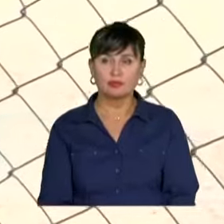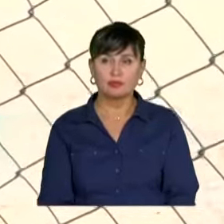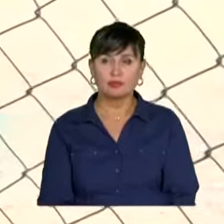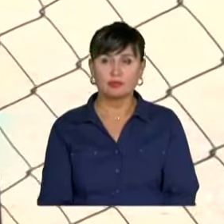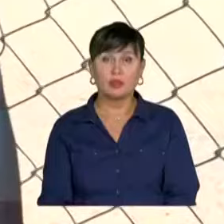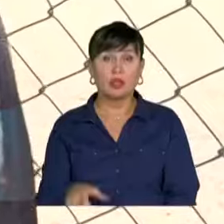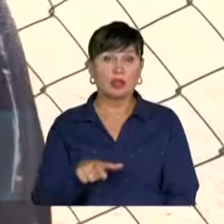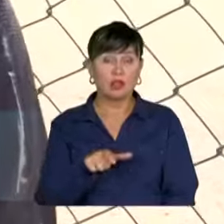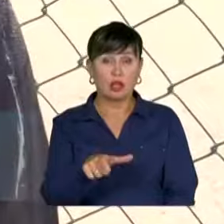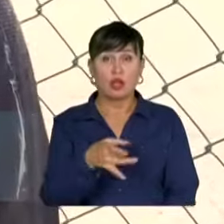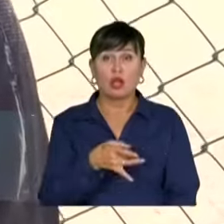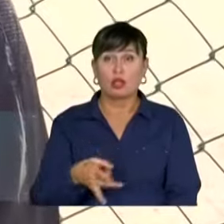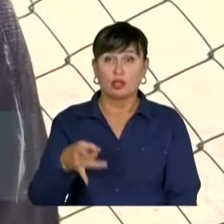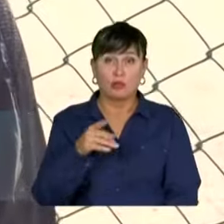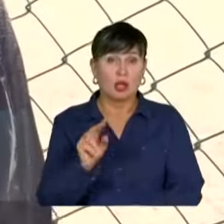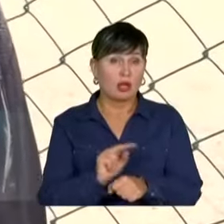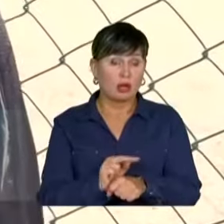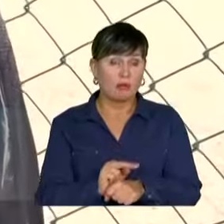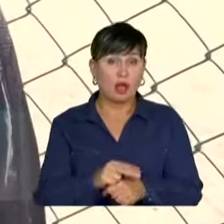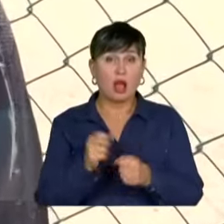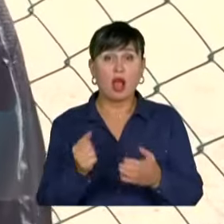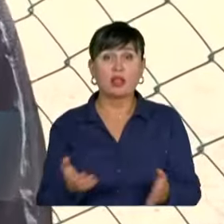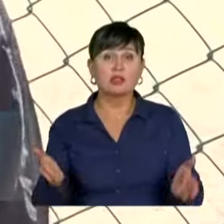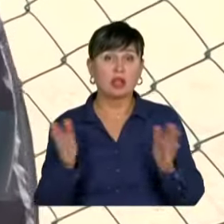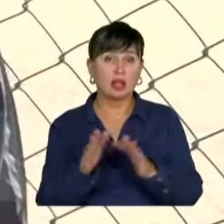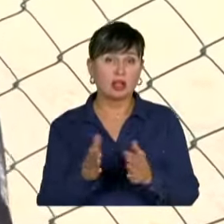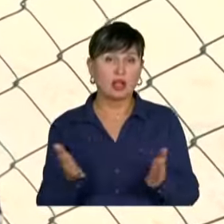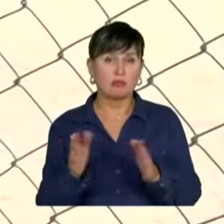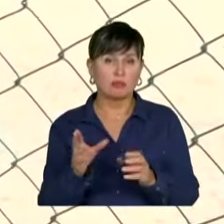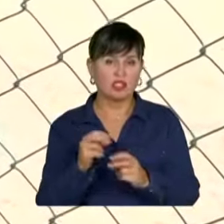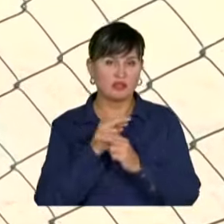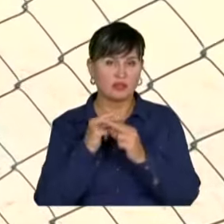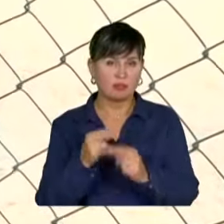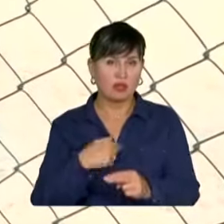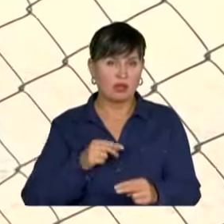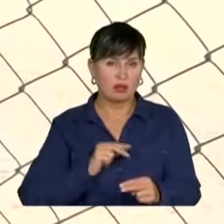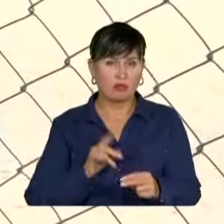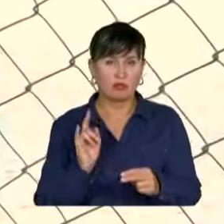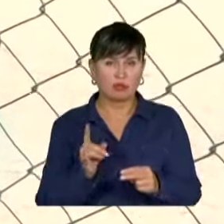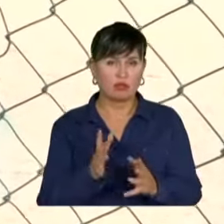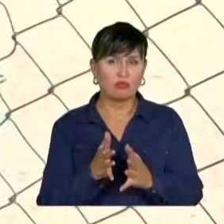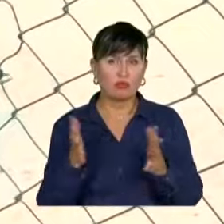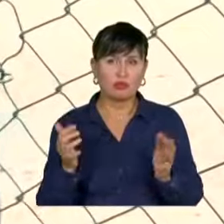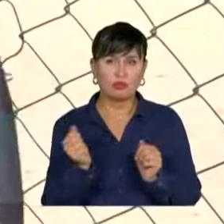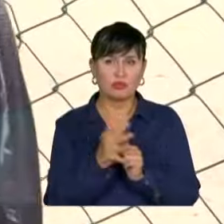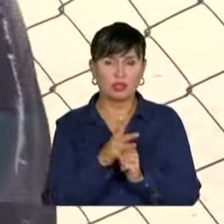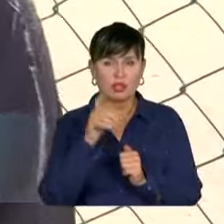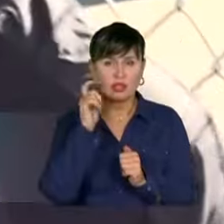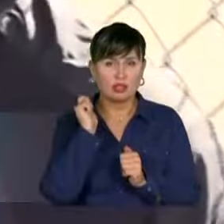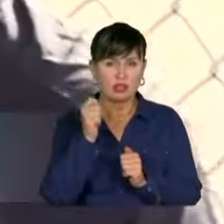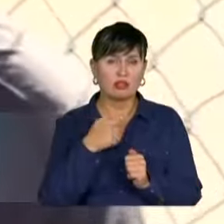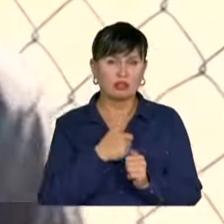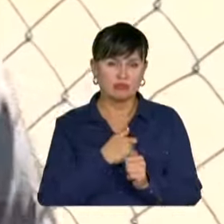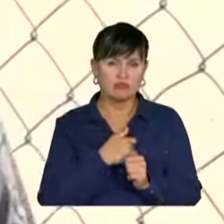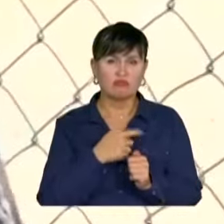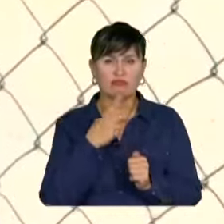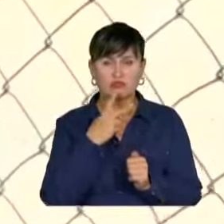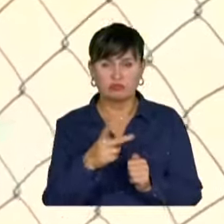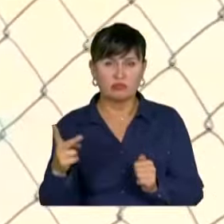Дороги республиканского значения ремонтируют, а остальные остаются без внимания. Я работаю таксистом уже больше 15 лет. Не могу не согласиться с